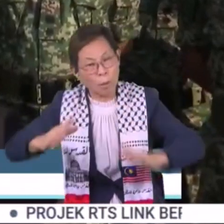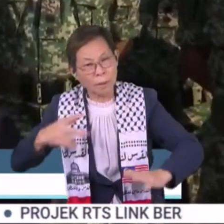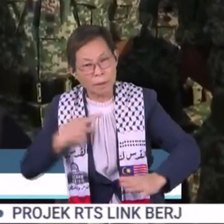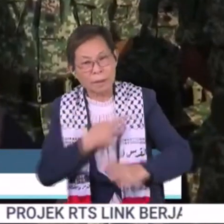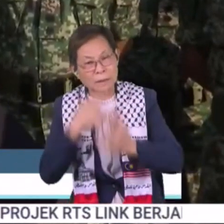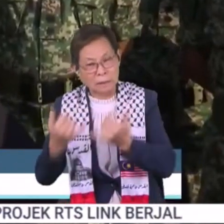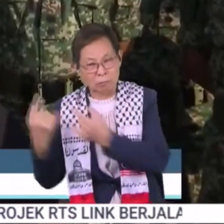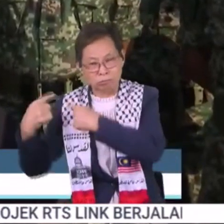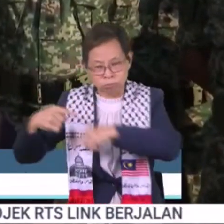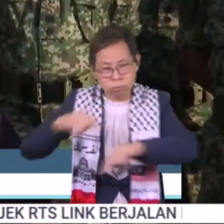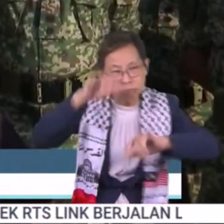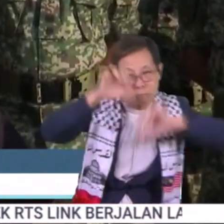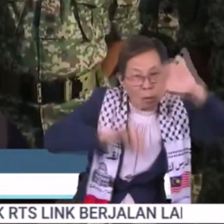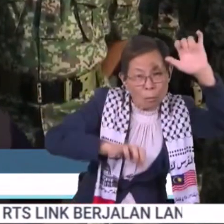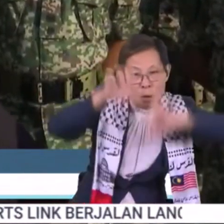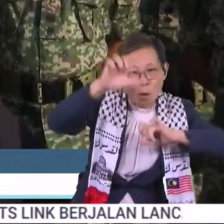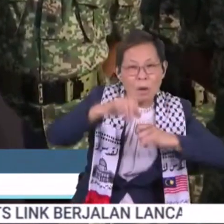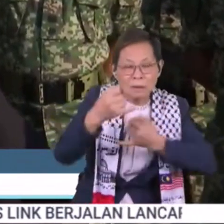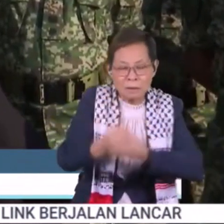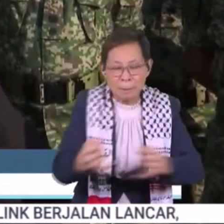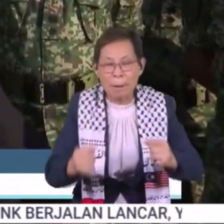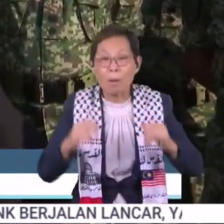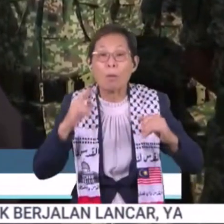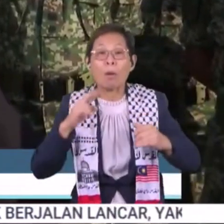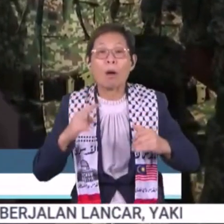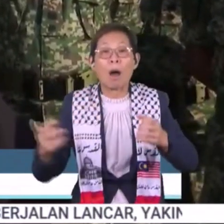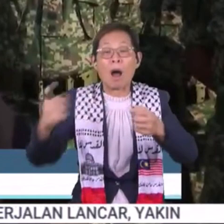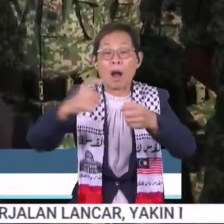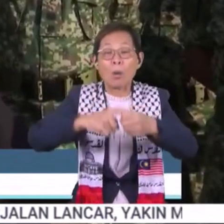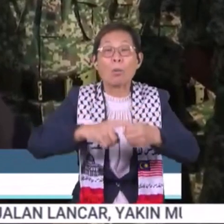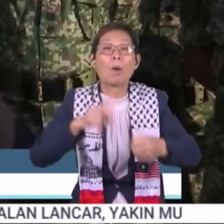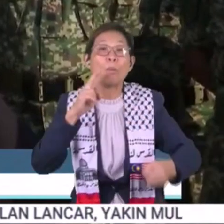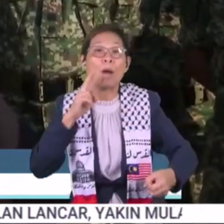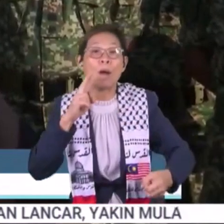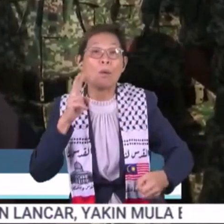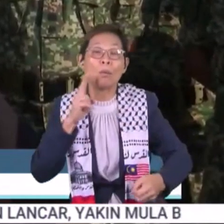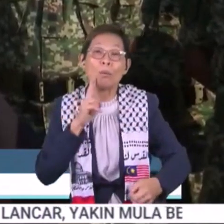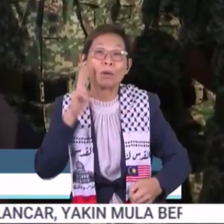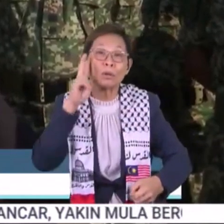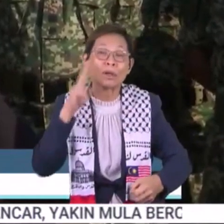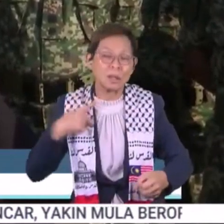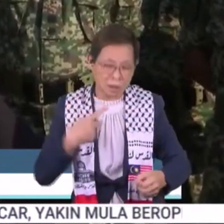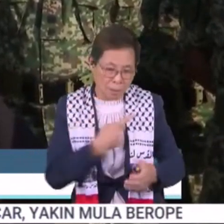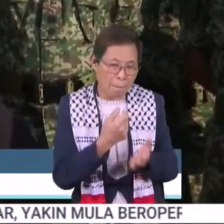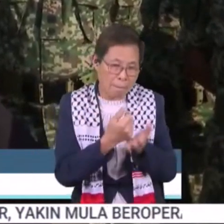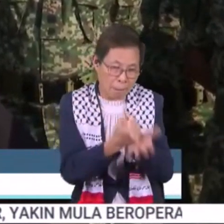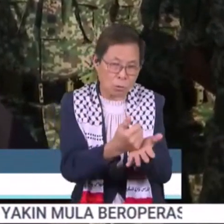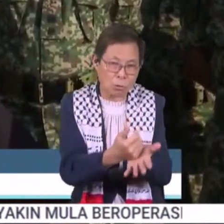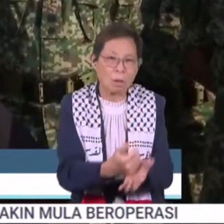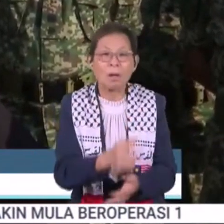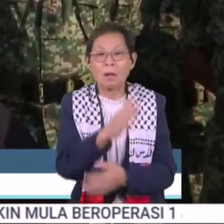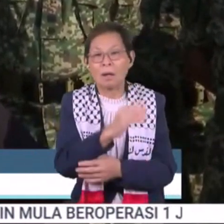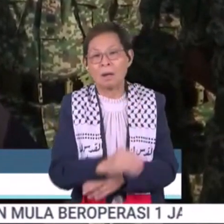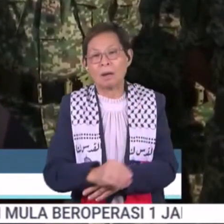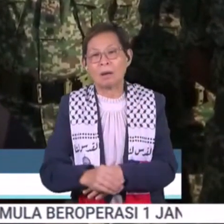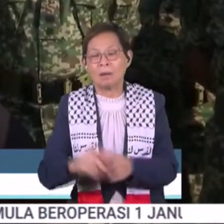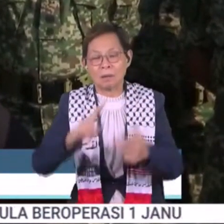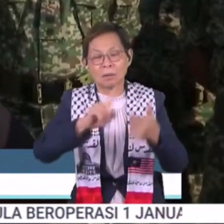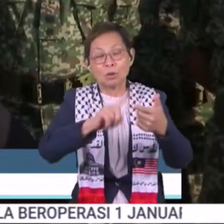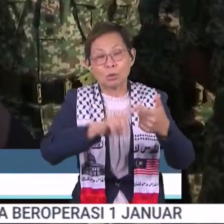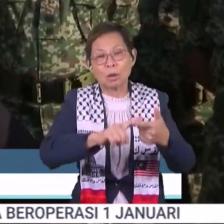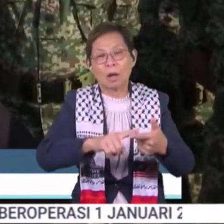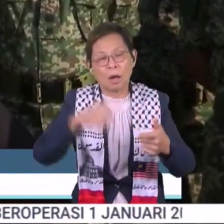kita sedang buat penilaian melalui jabatan halwal Veteran dan kita akan bantu benda tulah yang kedua adalah dari segi keperluan-keperluan selepas daripada